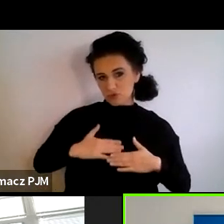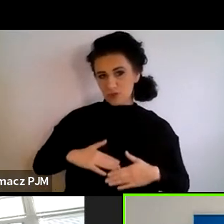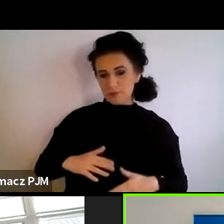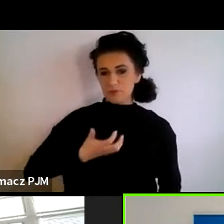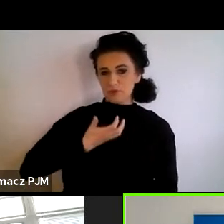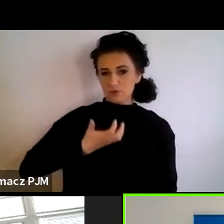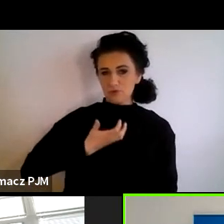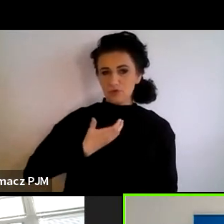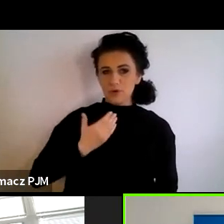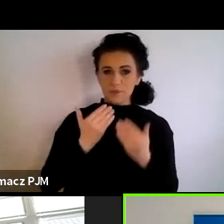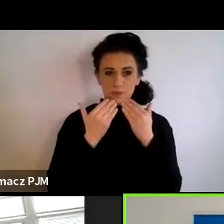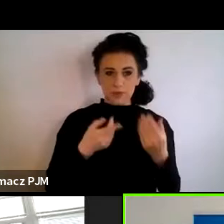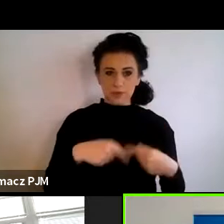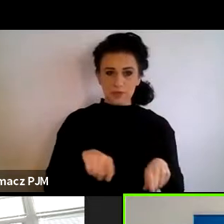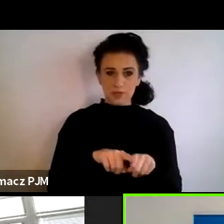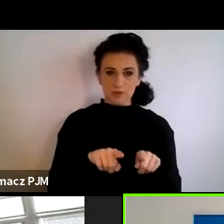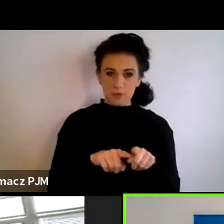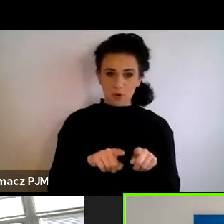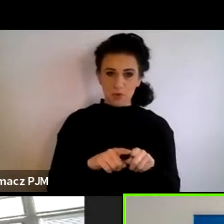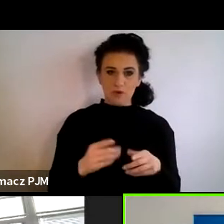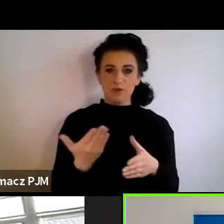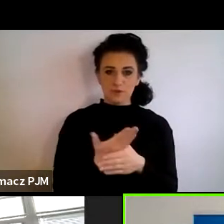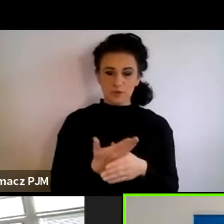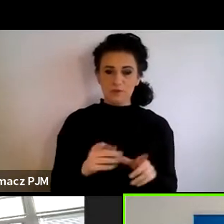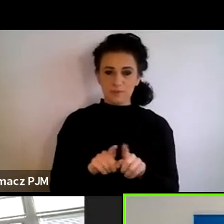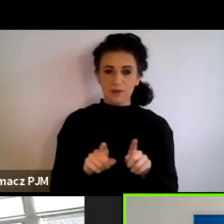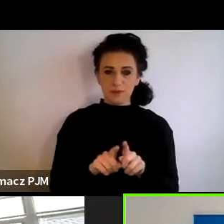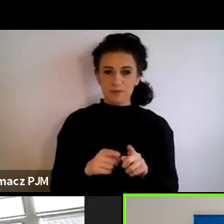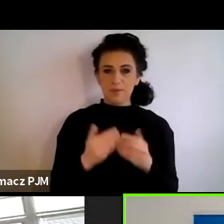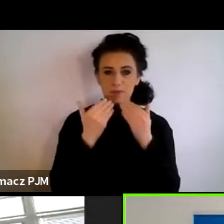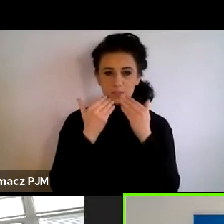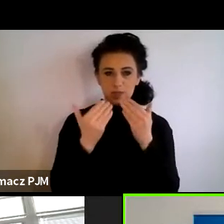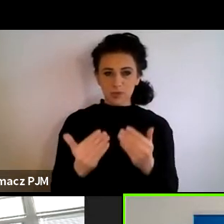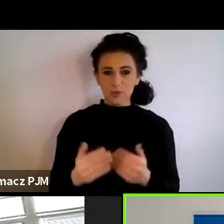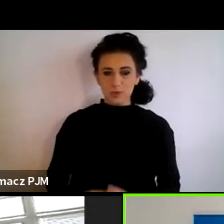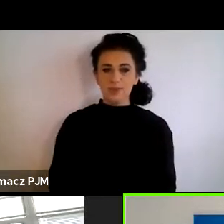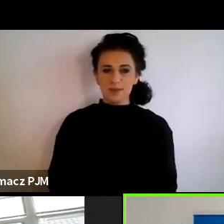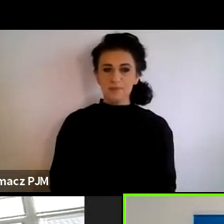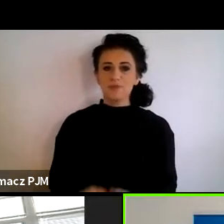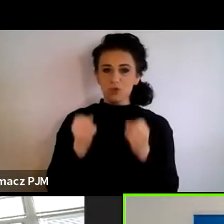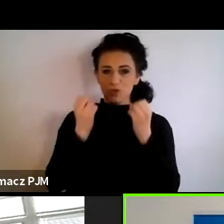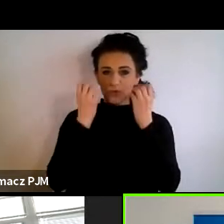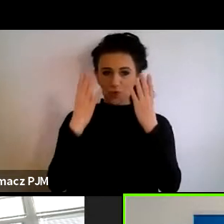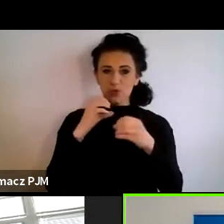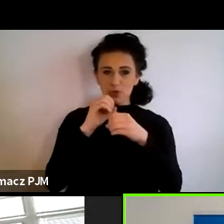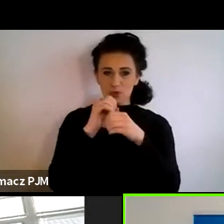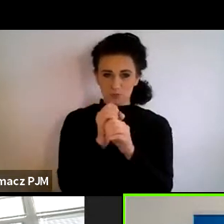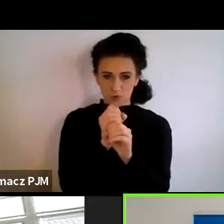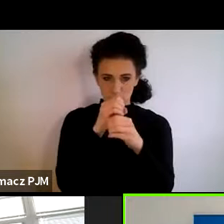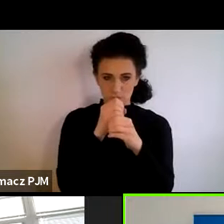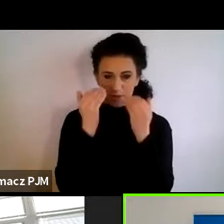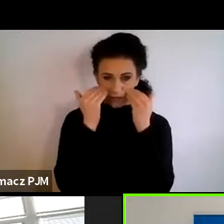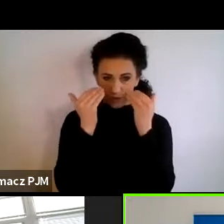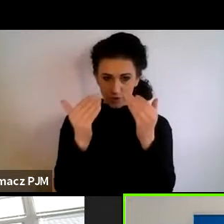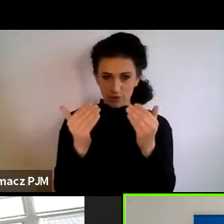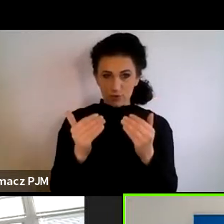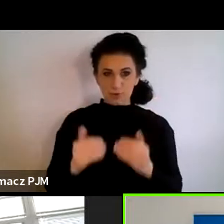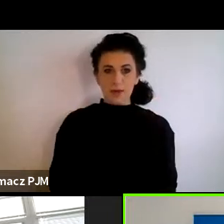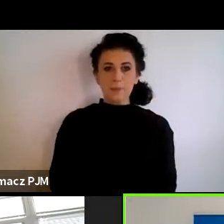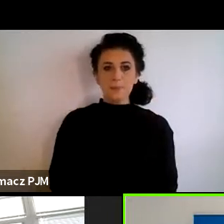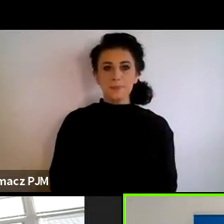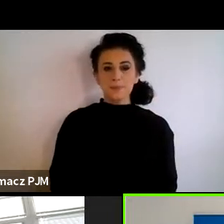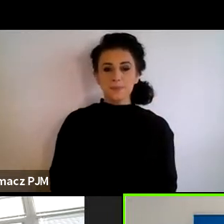Bardzo dziękuję zespołowi FIR, który jak zwykle niezawodny. No i twórcom Zooma, proszę Państwa,